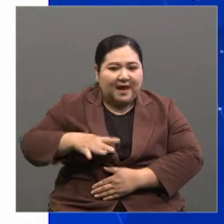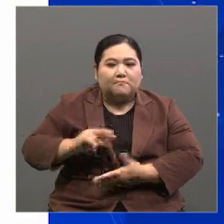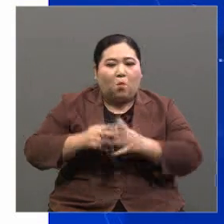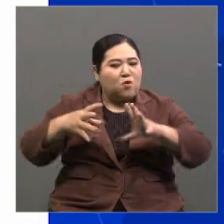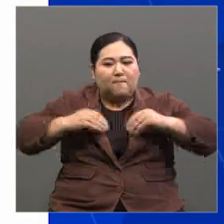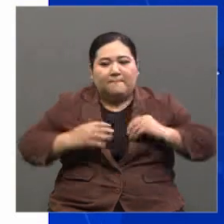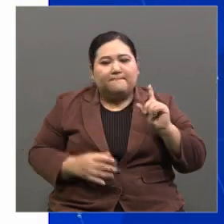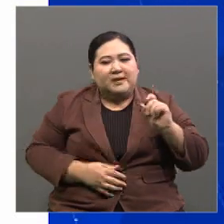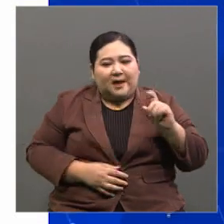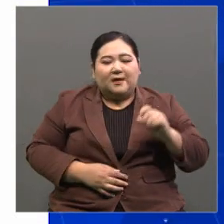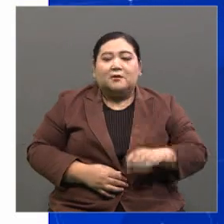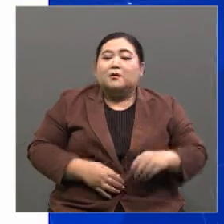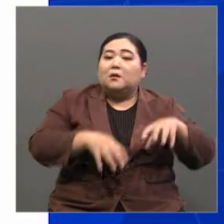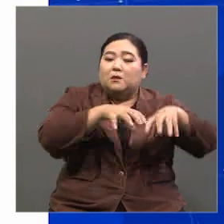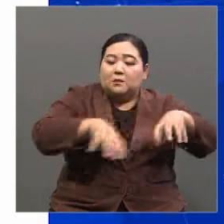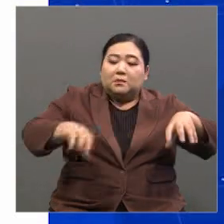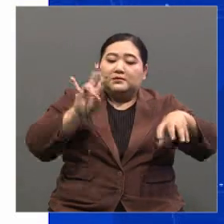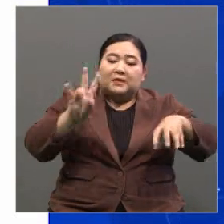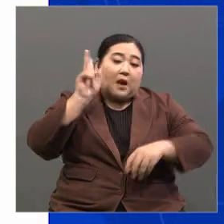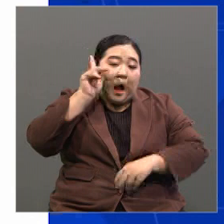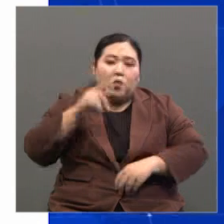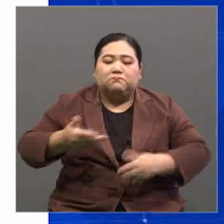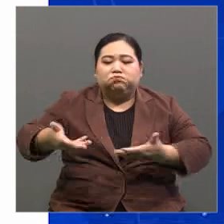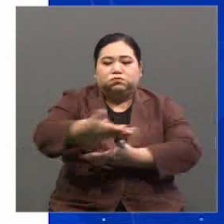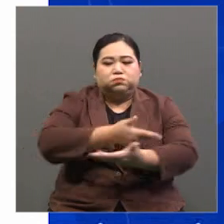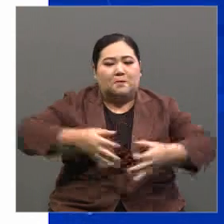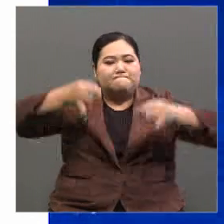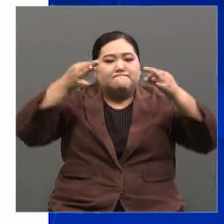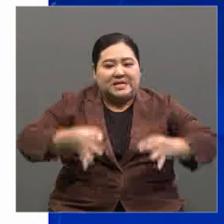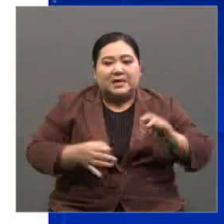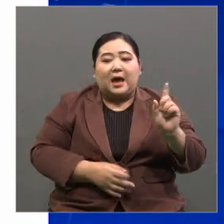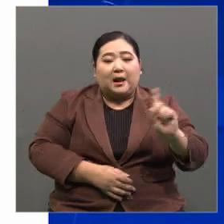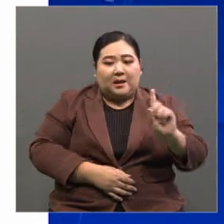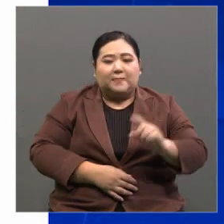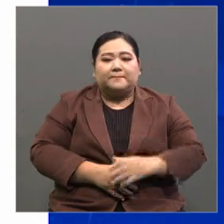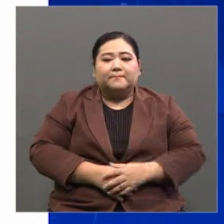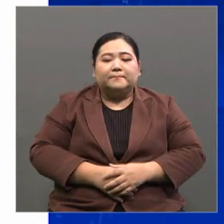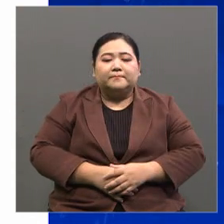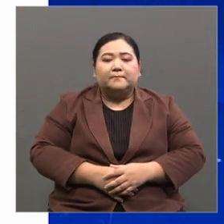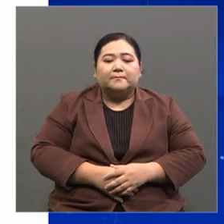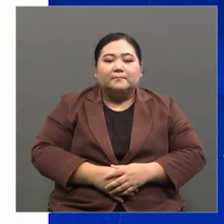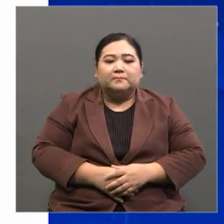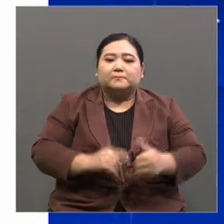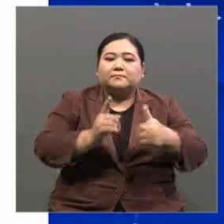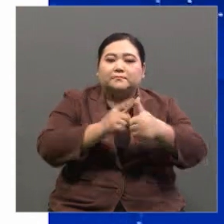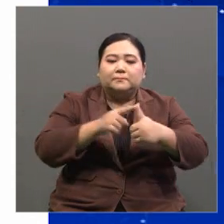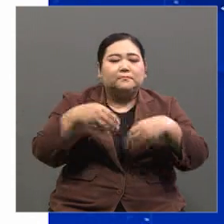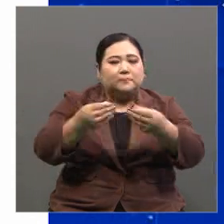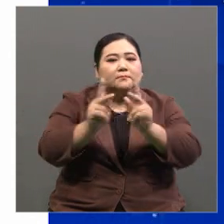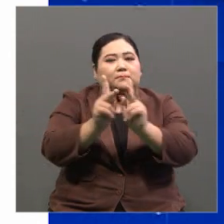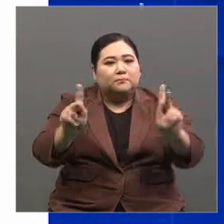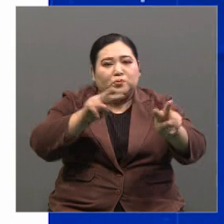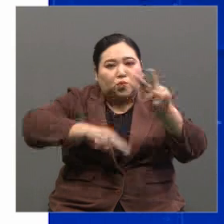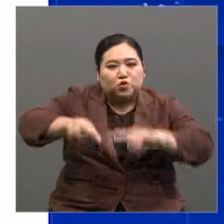นะคะดังนั้นที่ประชุม 7องค์กรวิชาชีพจึงมีมติร่วมกันดังนี้ค่ะก็คือเห็นชอบให้จัดตั้งคณะกรรมการตรวจสอบ